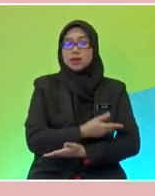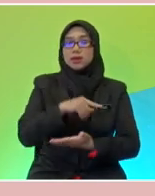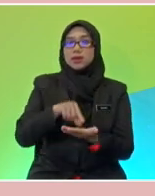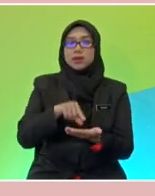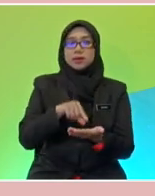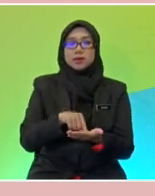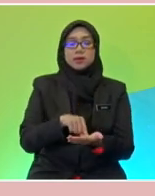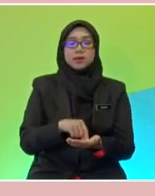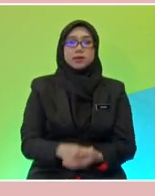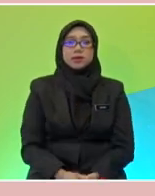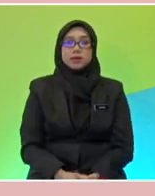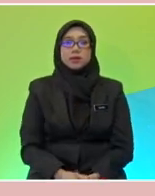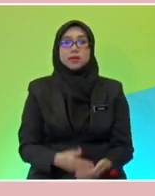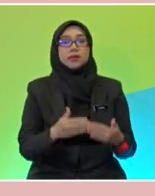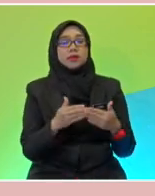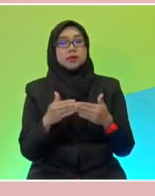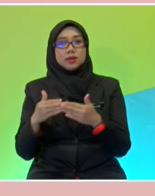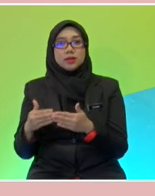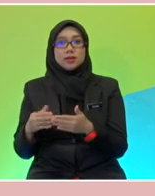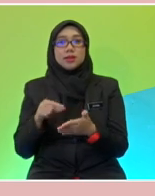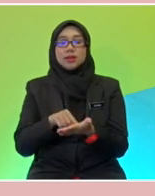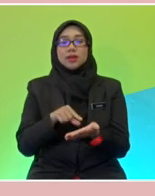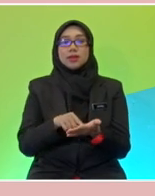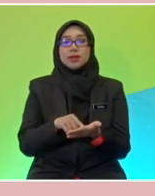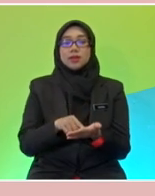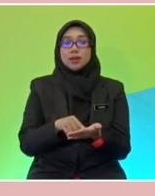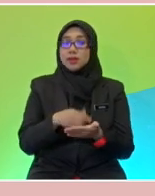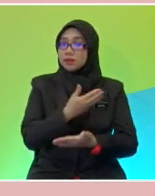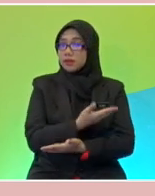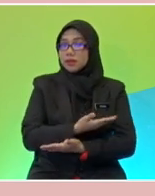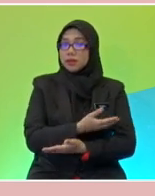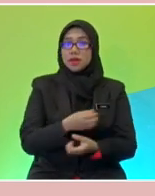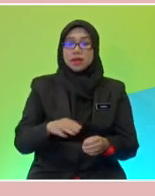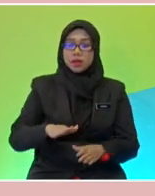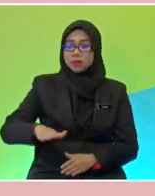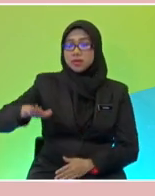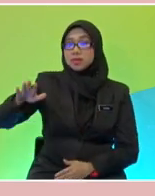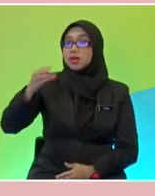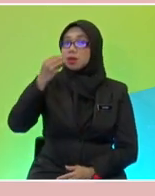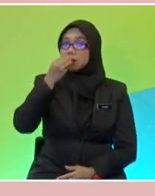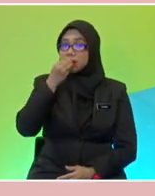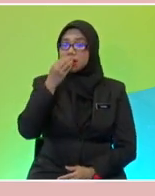ketiga seterusnya anak ayam ini akan membesar makan minum selama